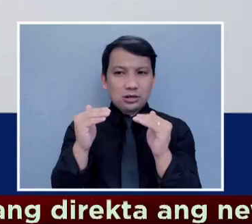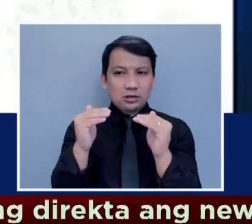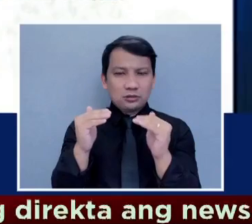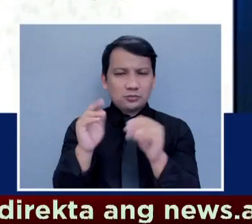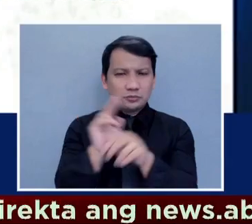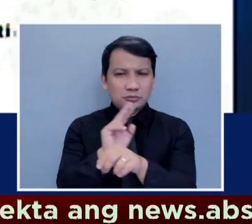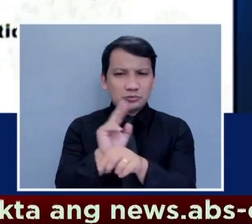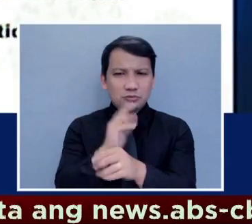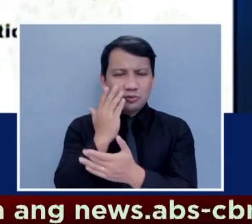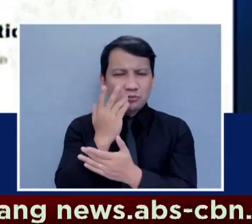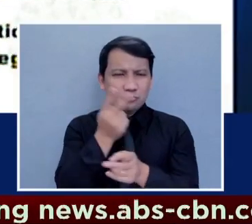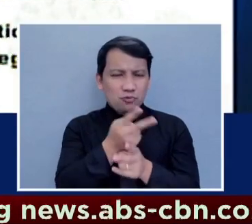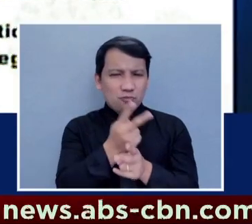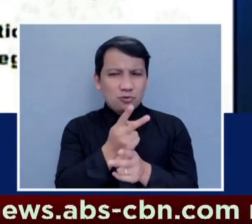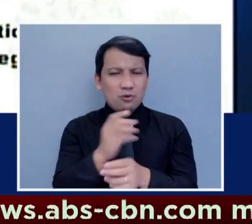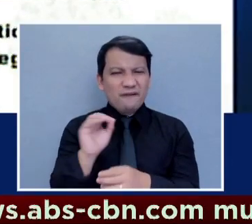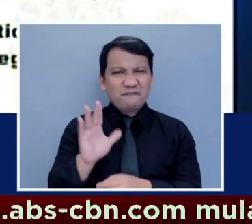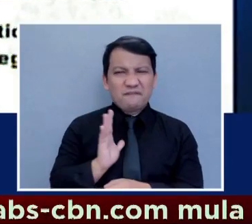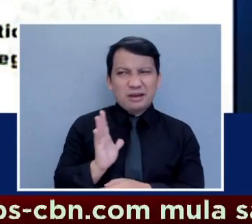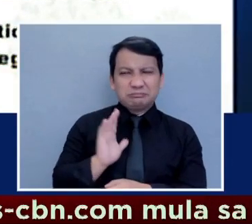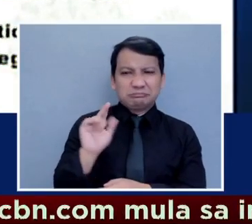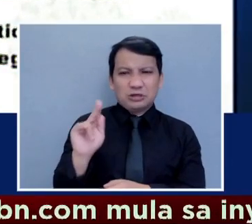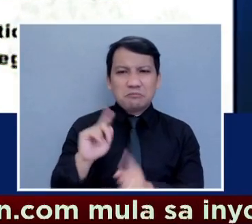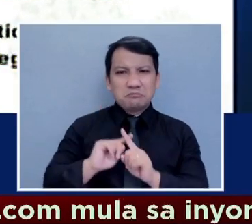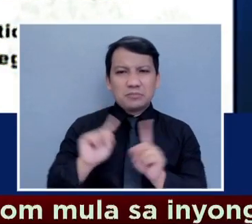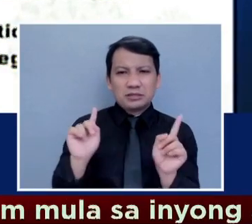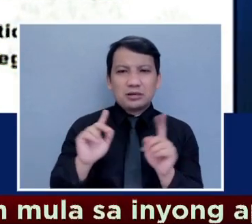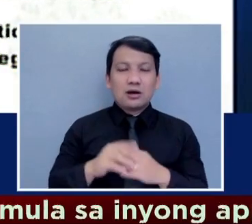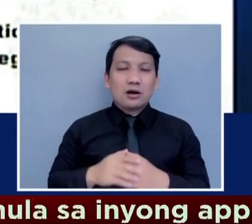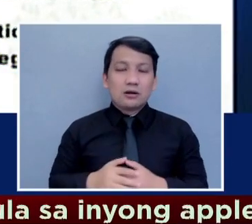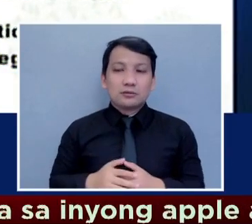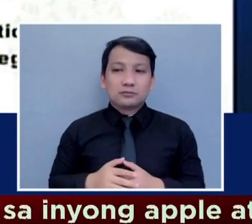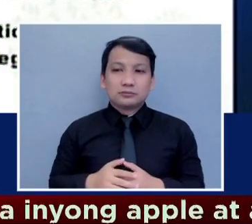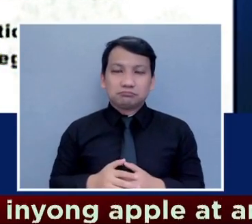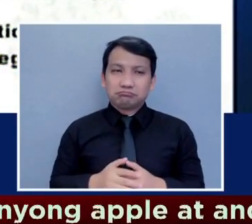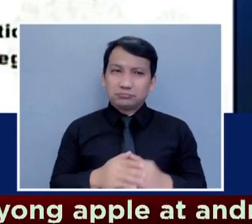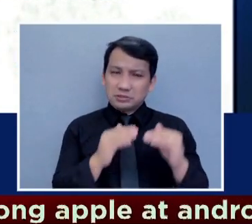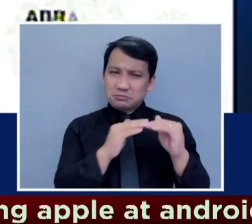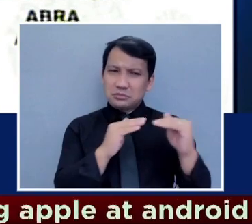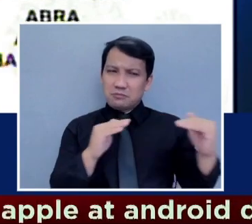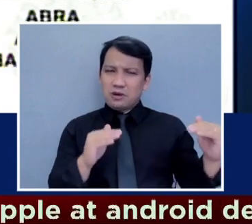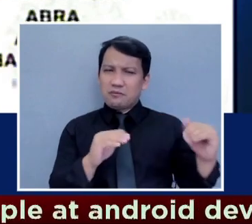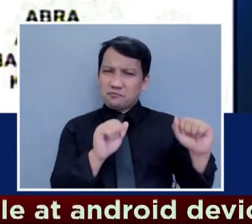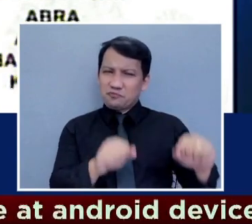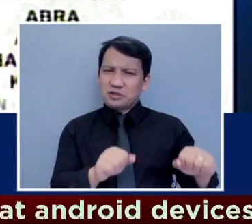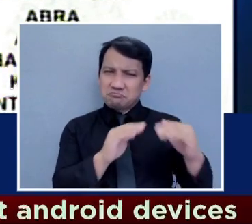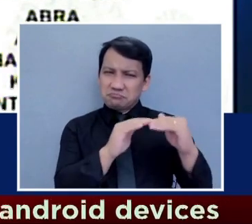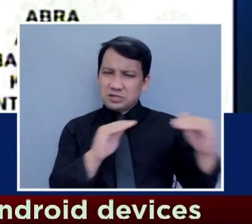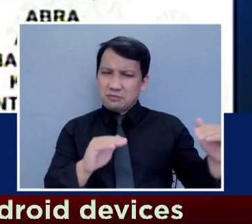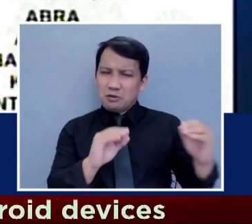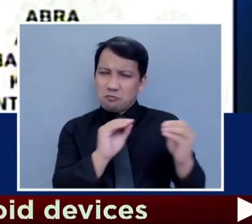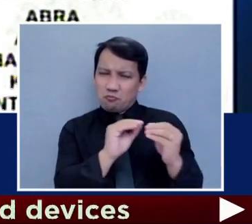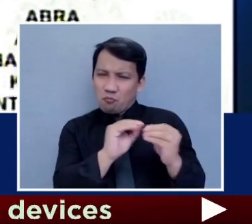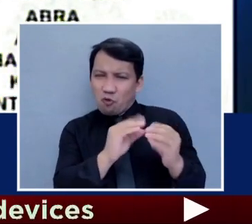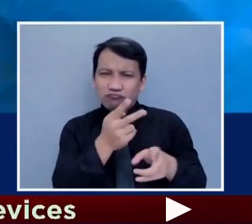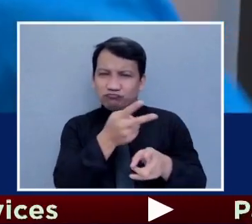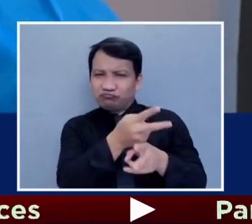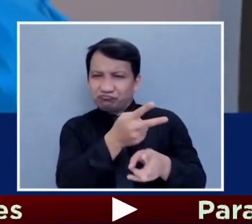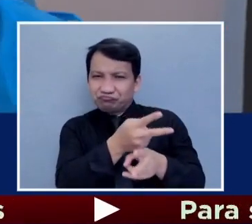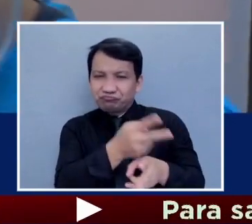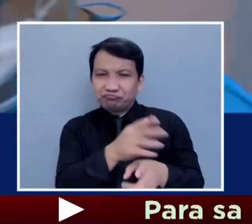utilization. We should still be okay, pero ayun nga, at that level, syempre, kailan talaga yung pag-iingat ng mga kababay